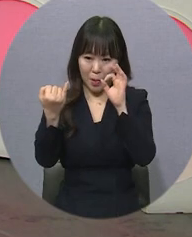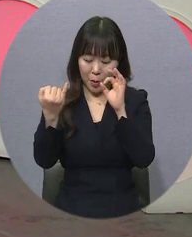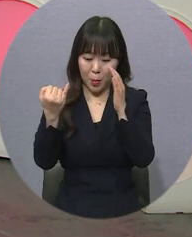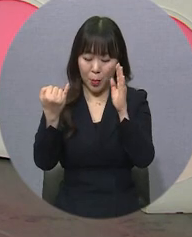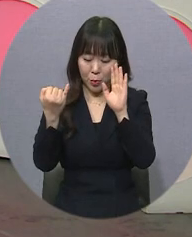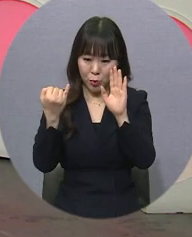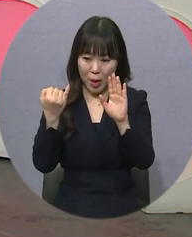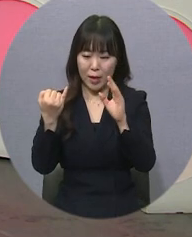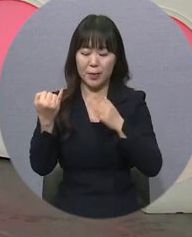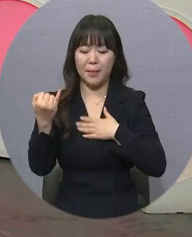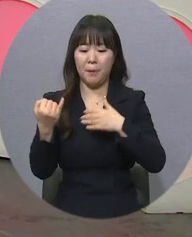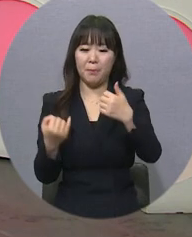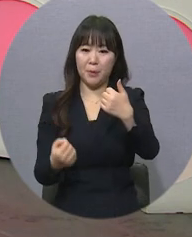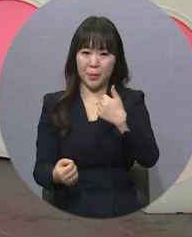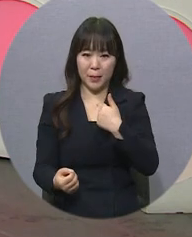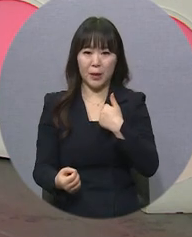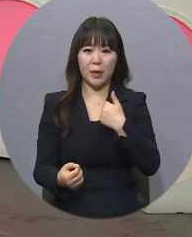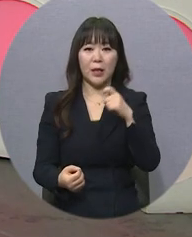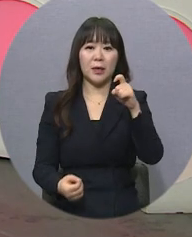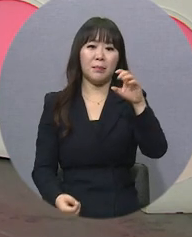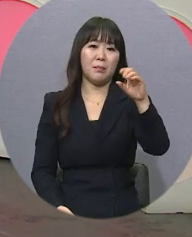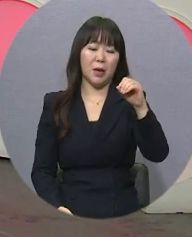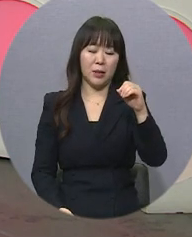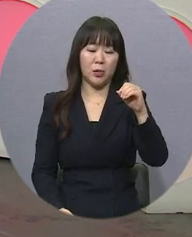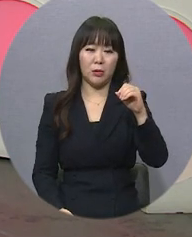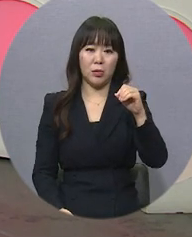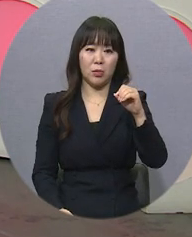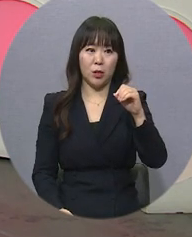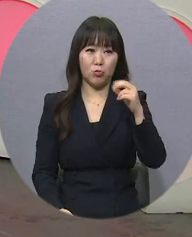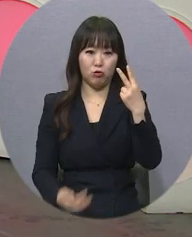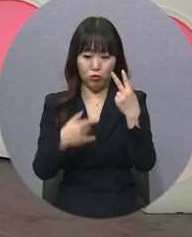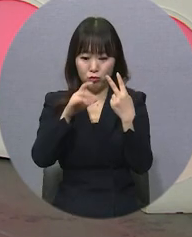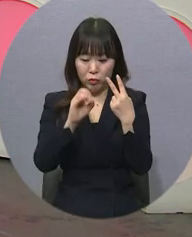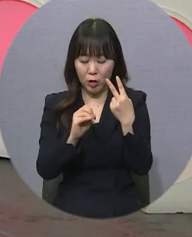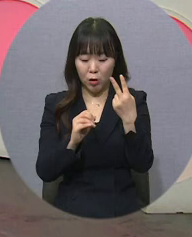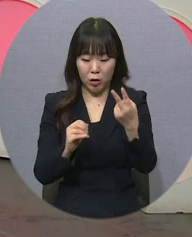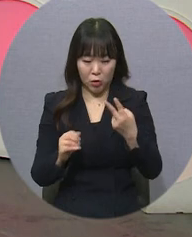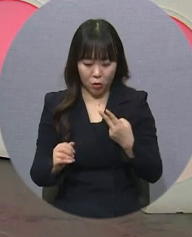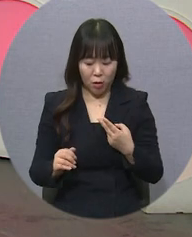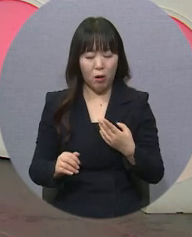후 다가와서 10만 원짜리 수표 두 장을 내밀면서